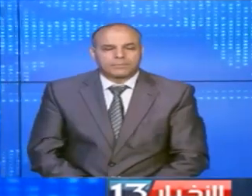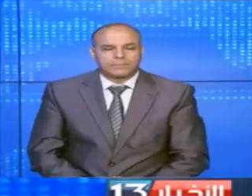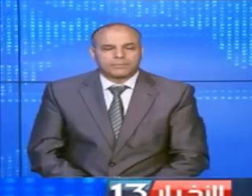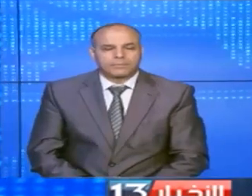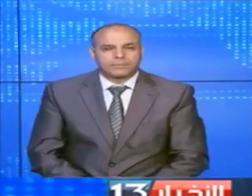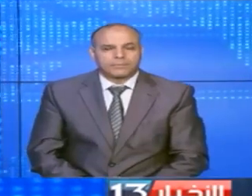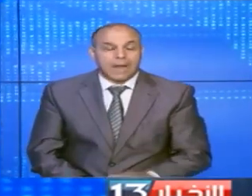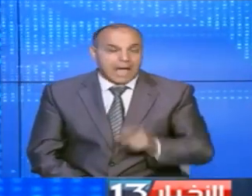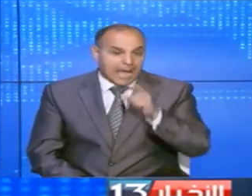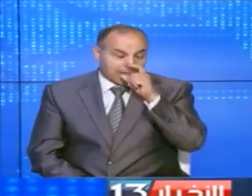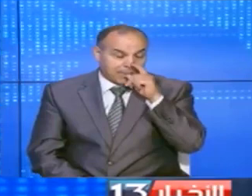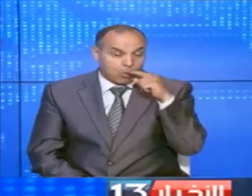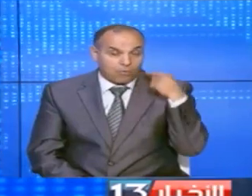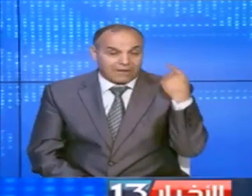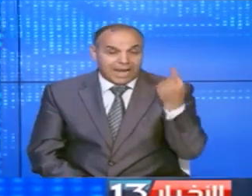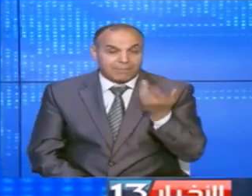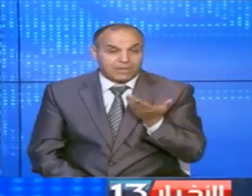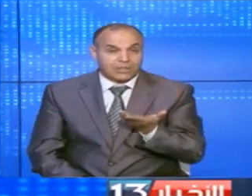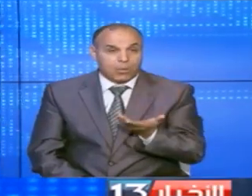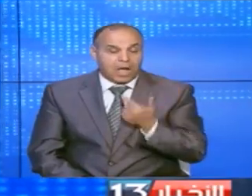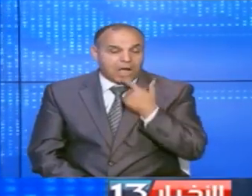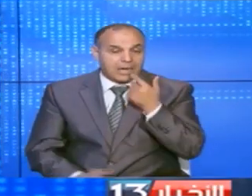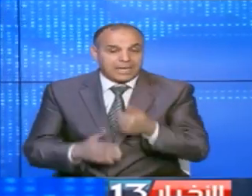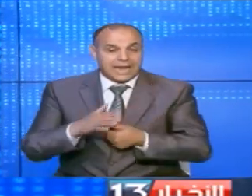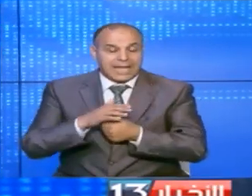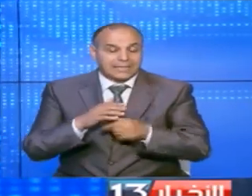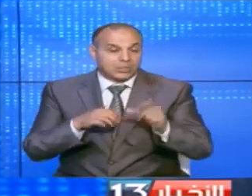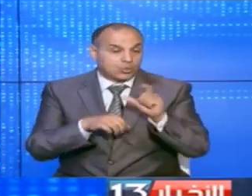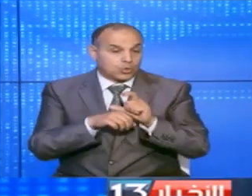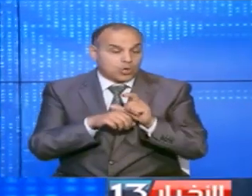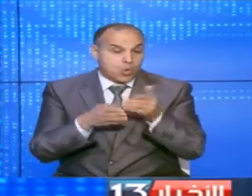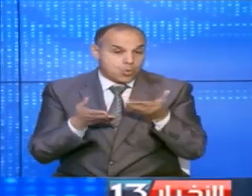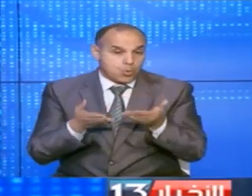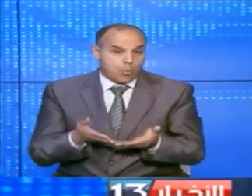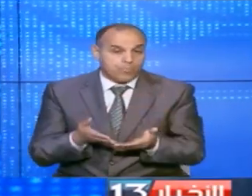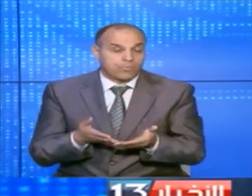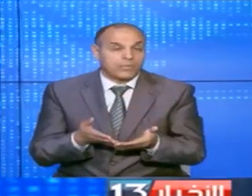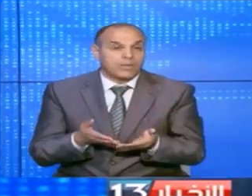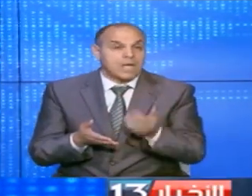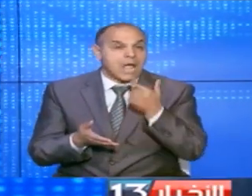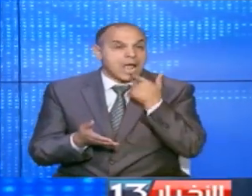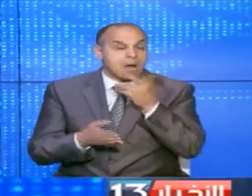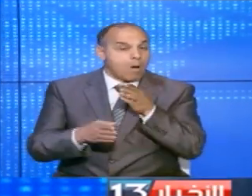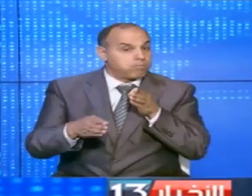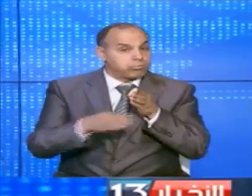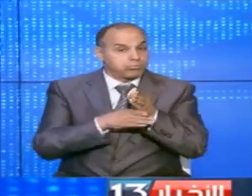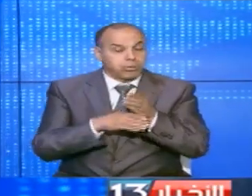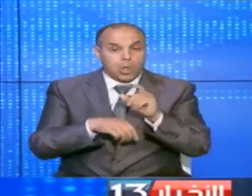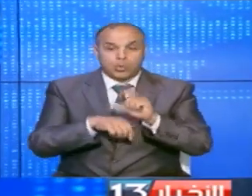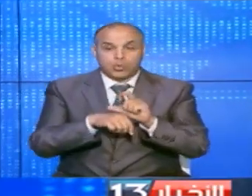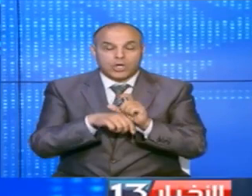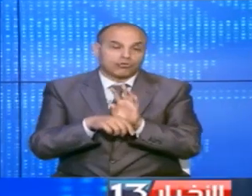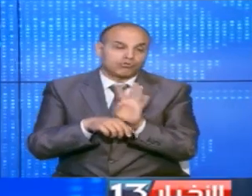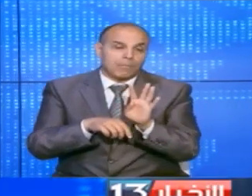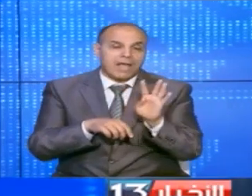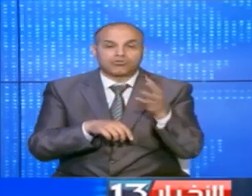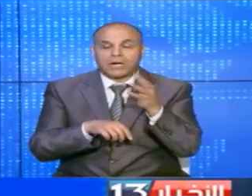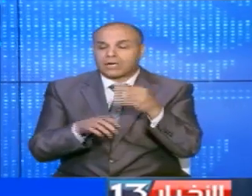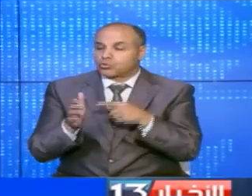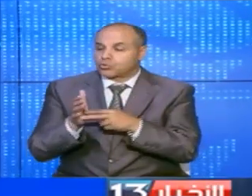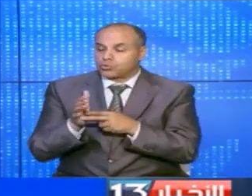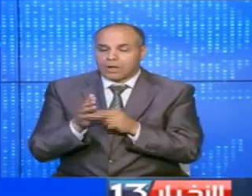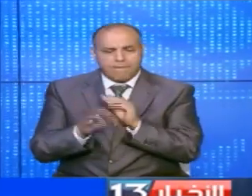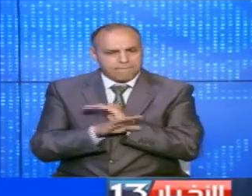عربيا ودوليا قال الرئيس التركي رجب الطيب اردوغان اليوم ان الهجوم التركي على شمال شرق سوريا